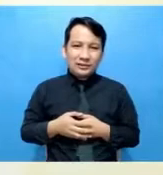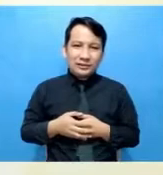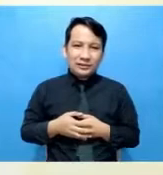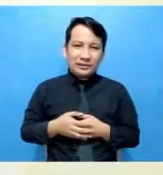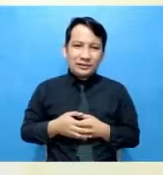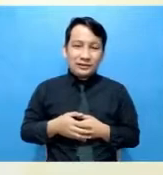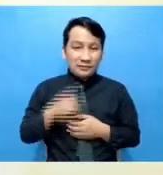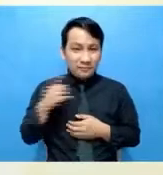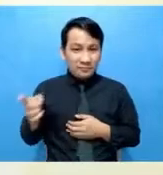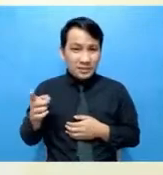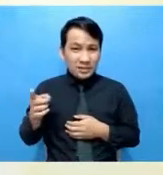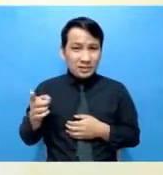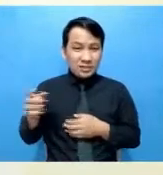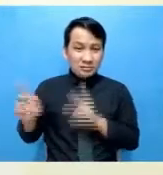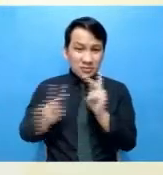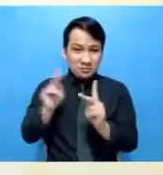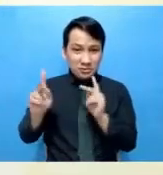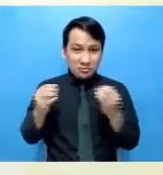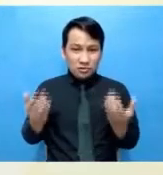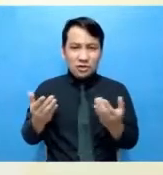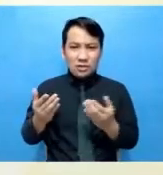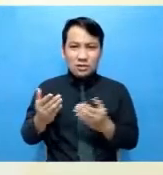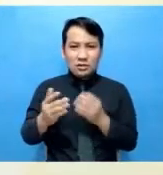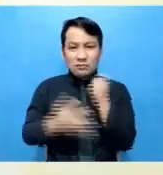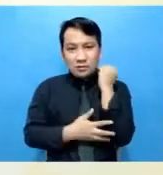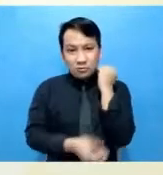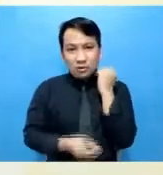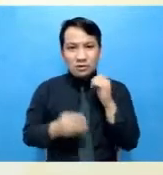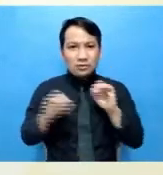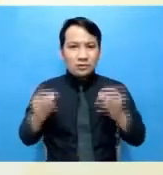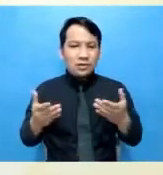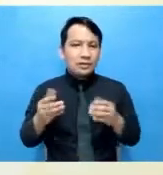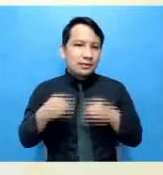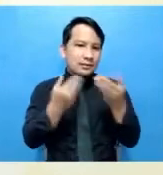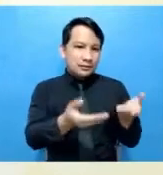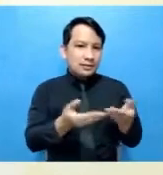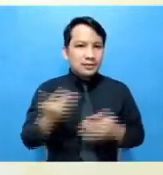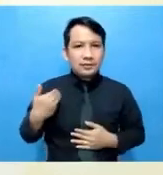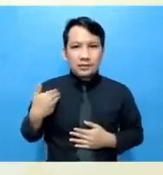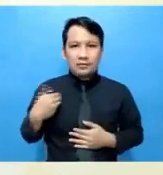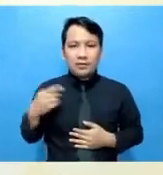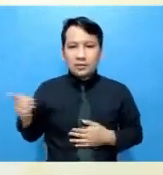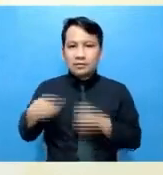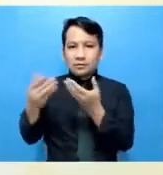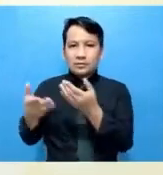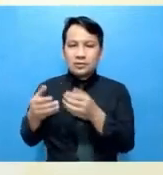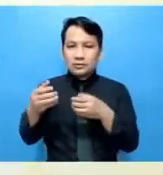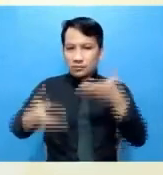mga tao, yung mga mahihirap lalo tigit, hindi mabibigyan, I will fight them in court.